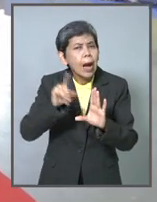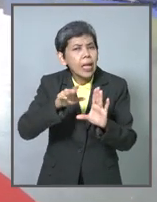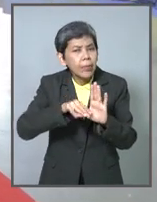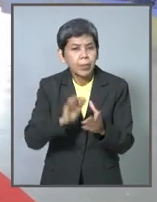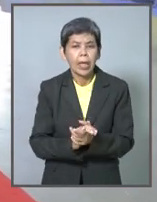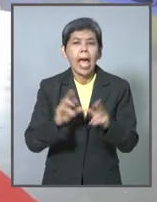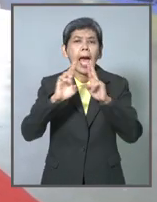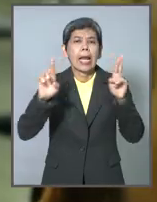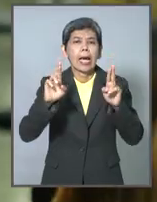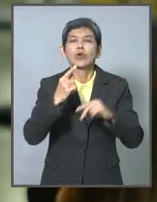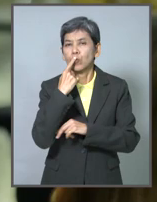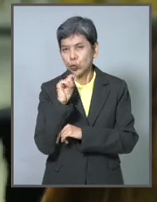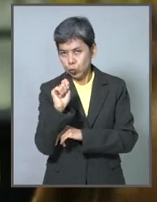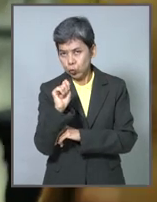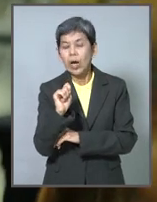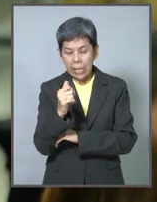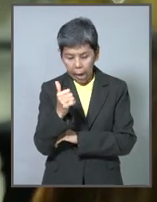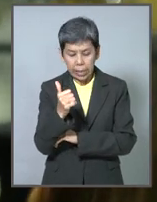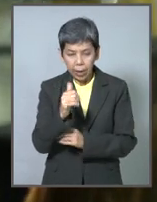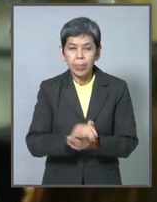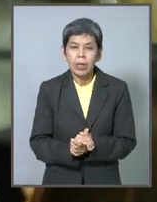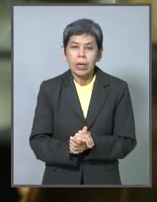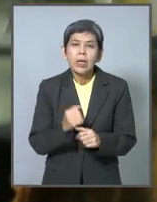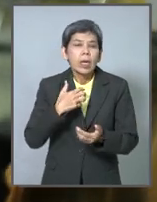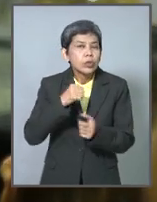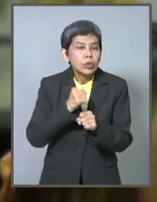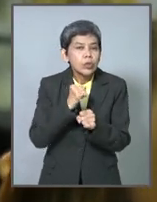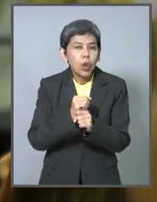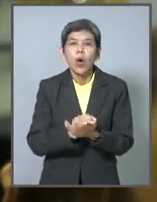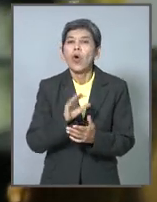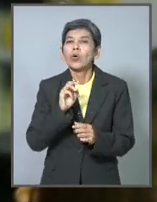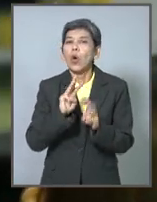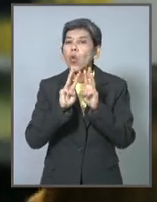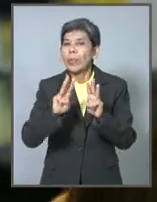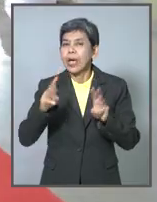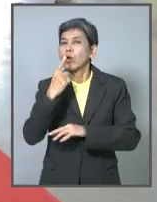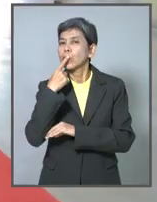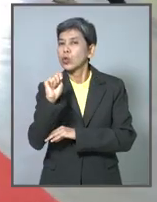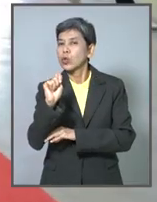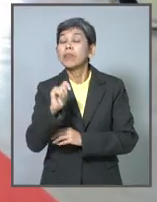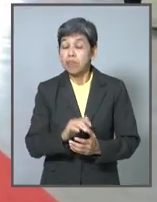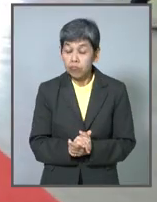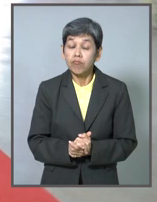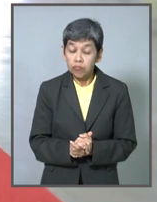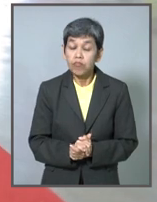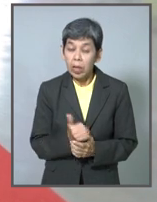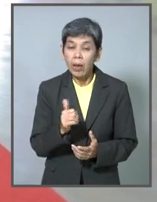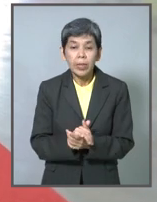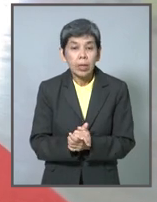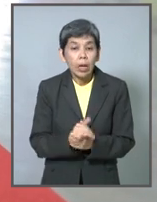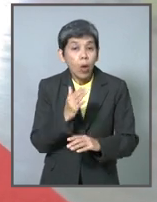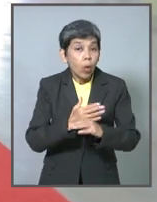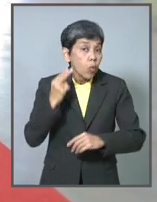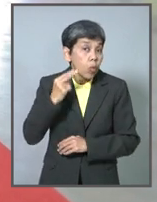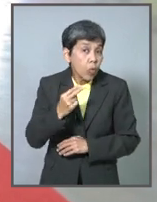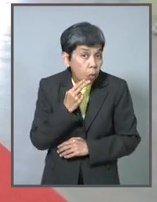ได้ที่ไหนครับ ที่หน้าร้านของโกปีได้เลย อ๋อที่หน้าร้านได้เลย หรือว่าผ่านประชาสัมพันธ์ของทางเว็บไซต์ของทางครู เข้าเว็บก็ดูได้เลย ใช่ค่ะ